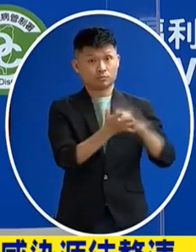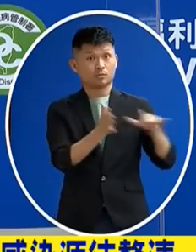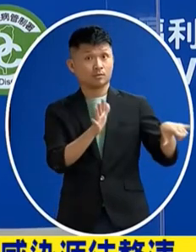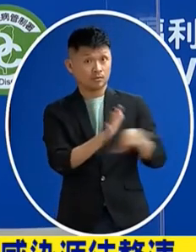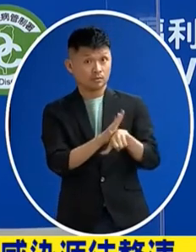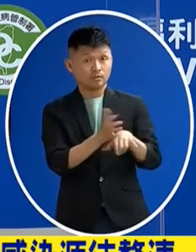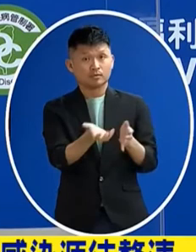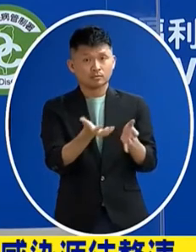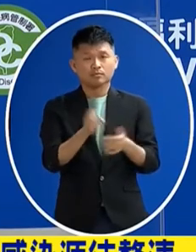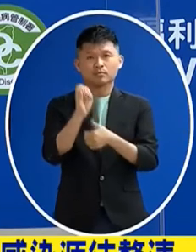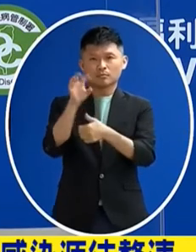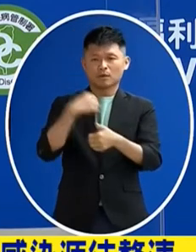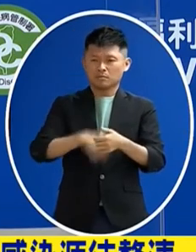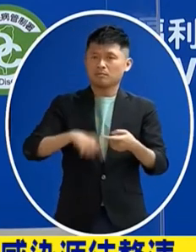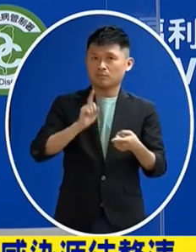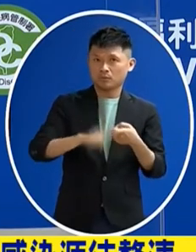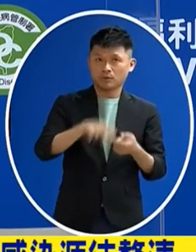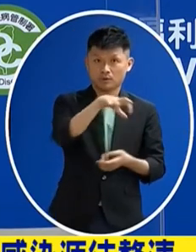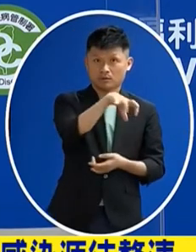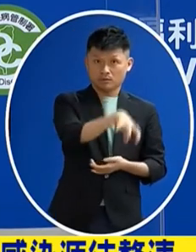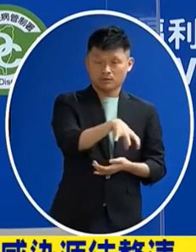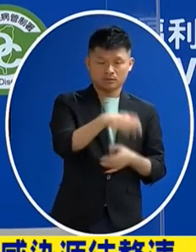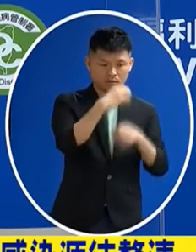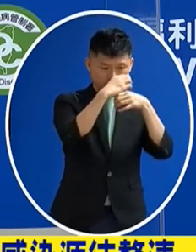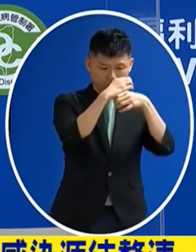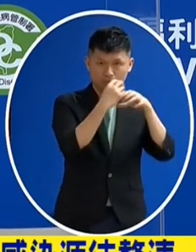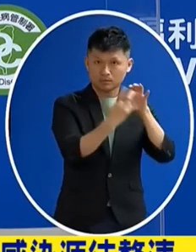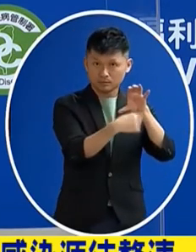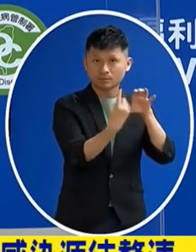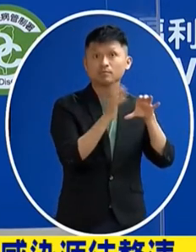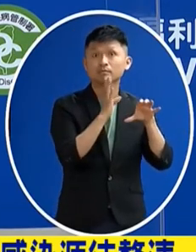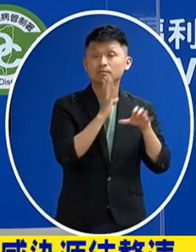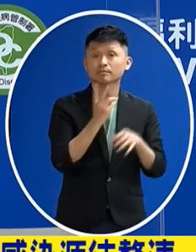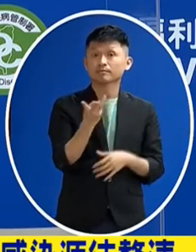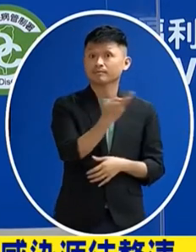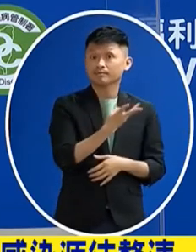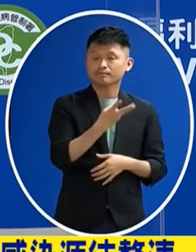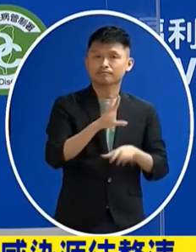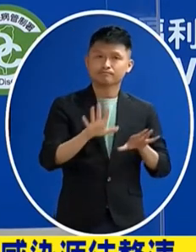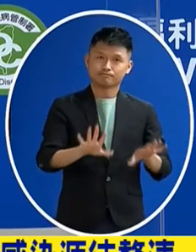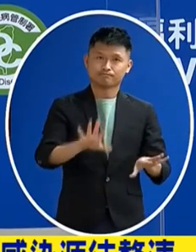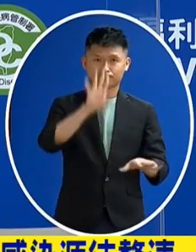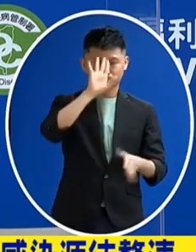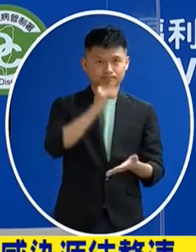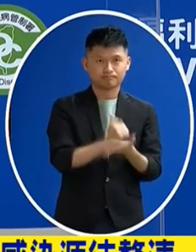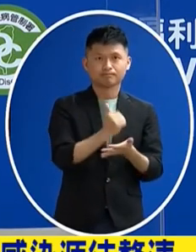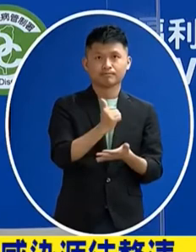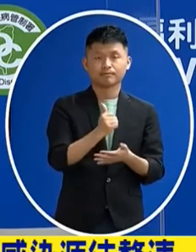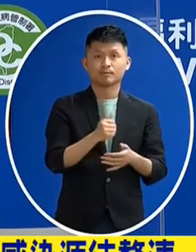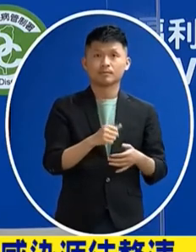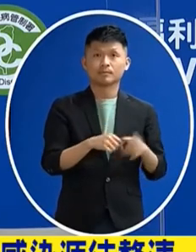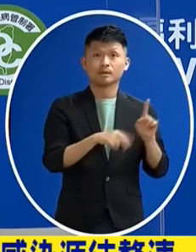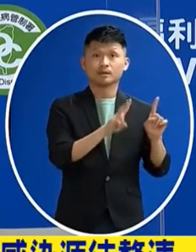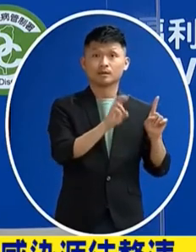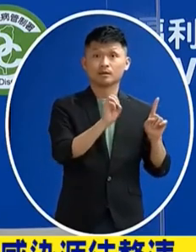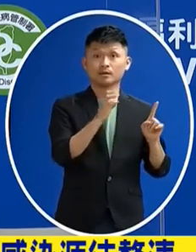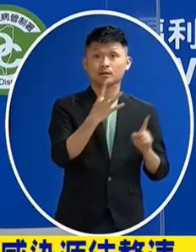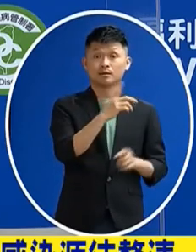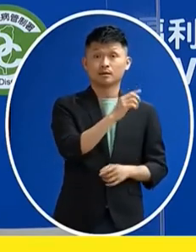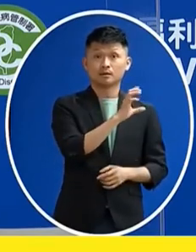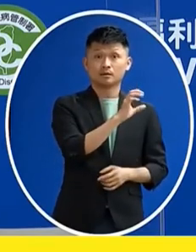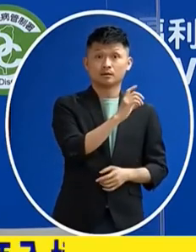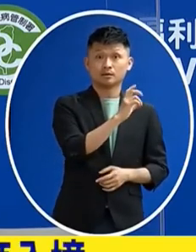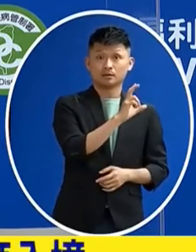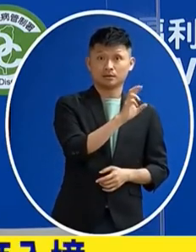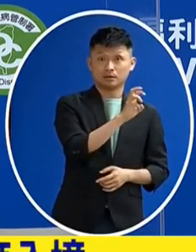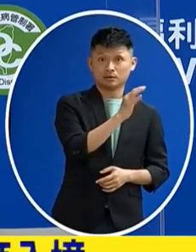相关的症状，所以在机场采检。那3人皆于今日确诊哈，按1204 CT 值29，